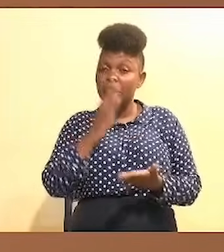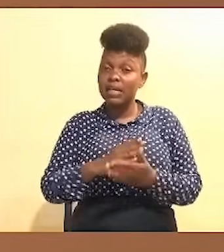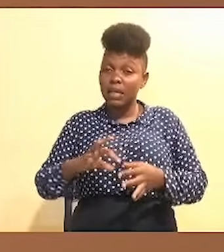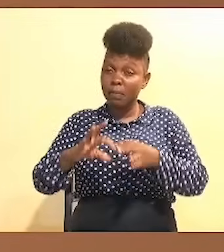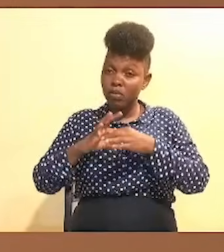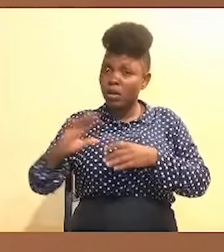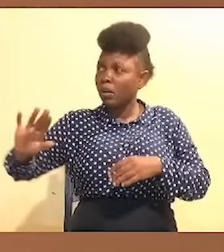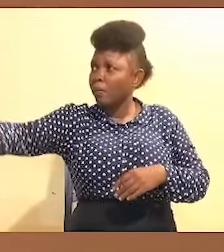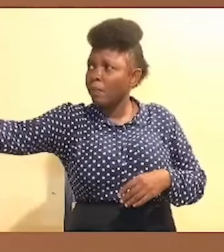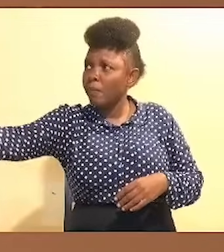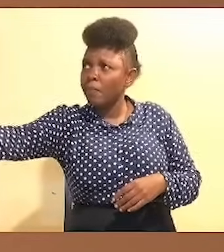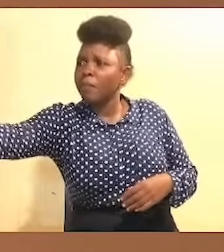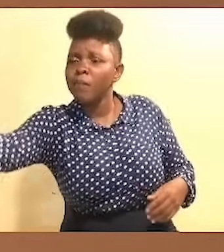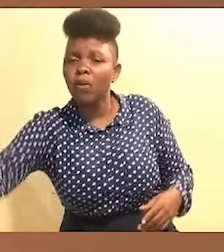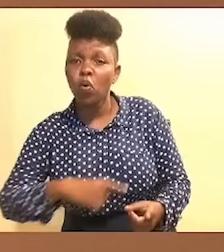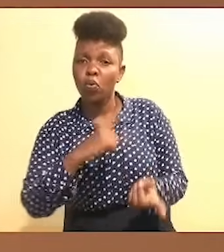kujaribu kubadilisha mtu.